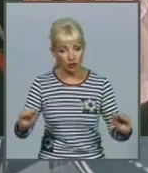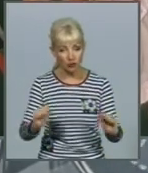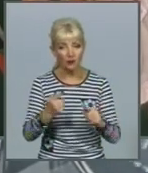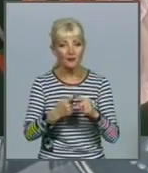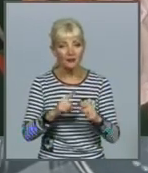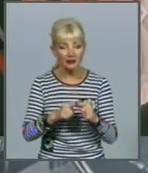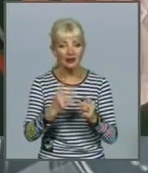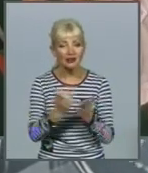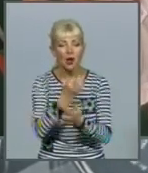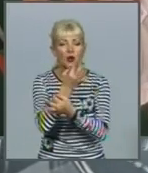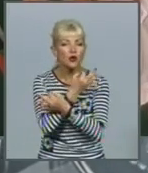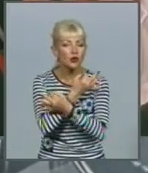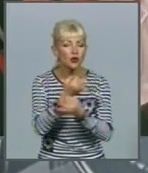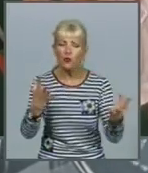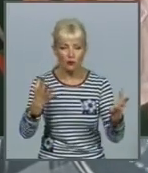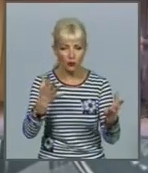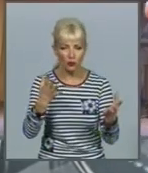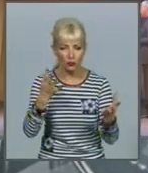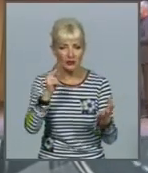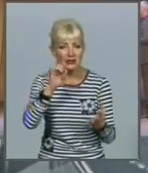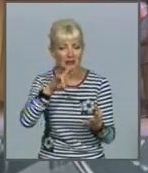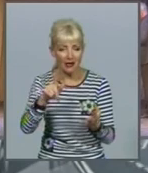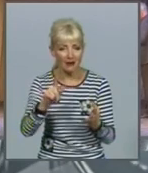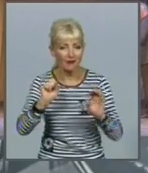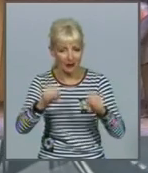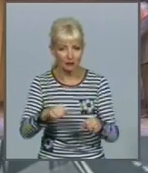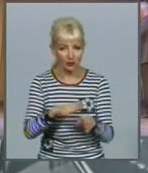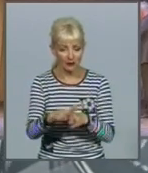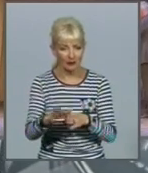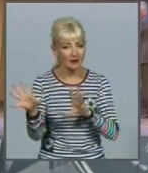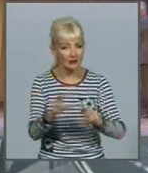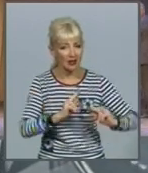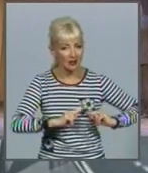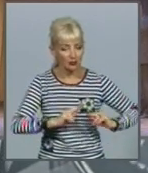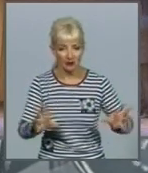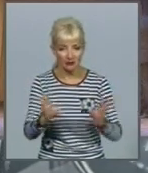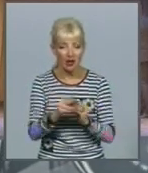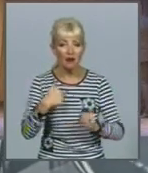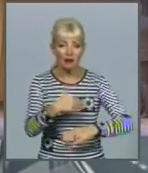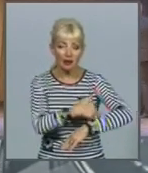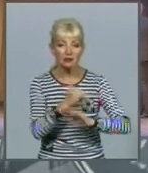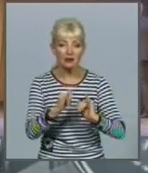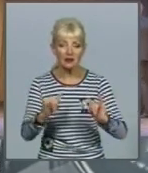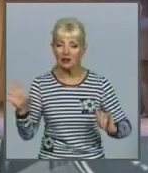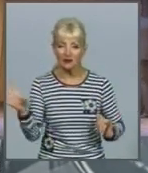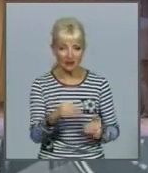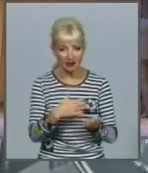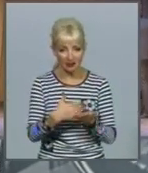Адже і мріють, і працюють тут всі разом. Ми хочемо розвиватися во всіх направленнях. Ми ставимо для